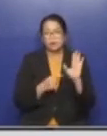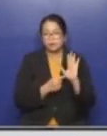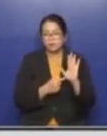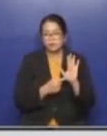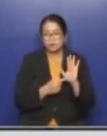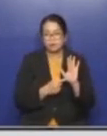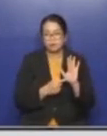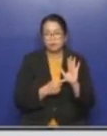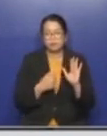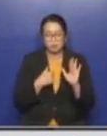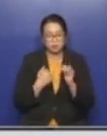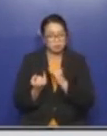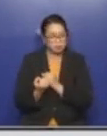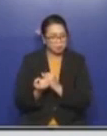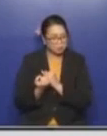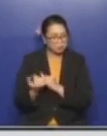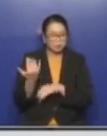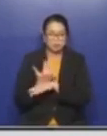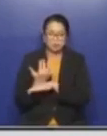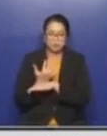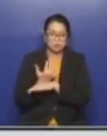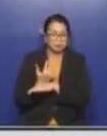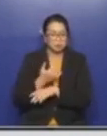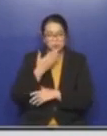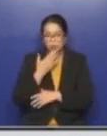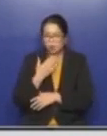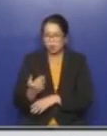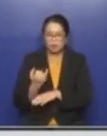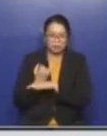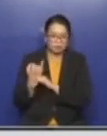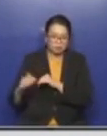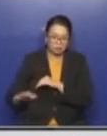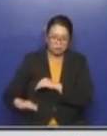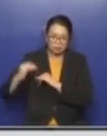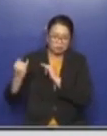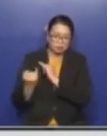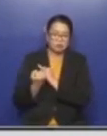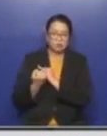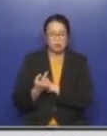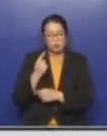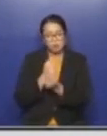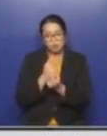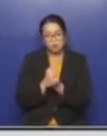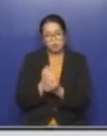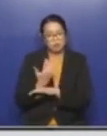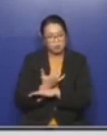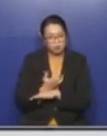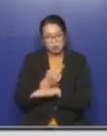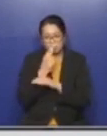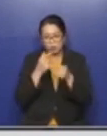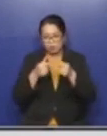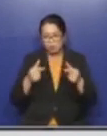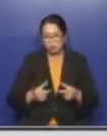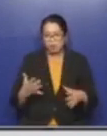ผูกพันกับช่องแห่งนี้ผมเองได้พบกับรายงานตั้งแต่เป็นผู้แ